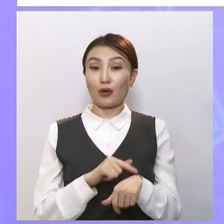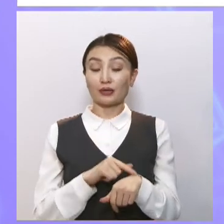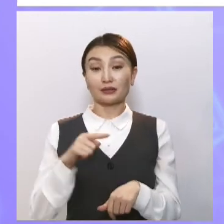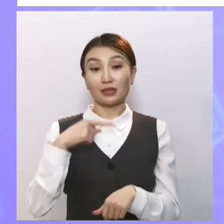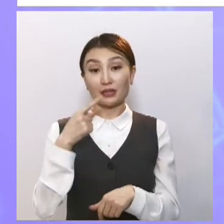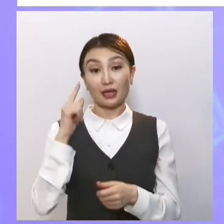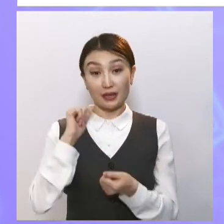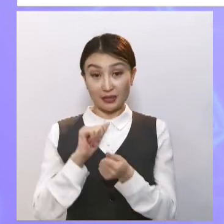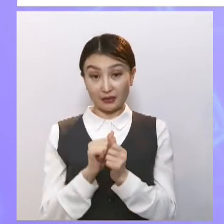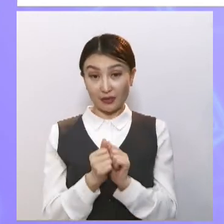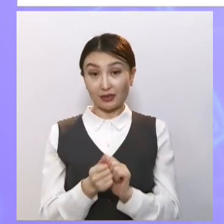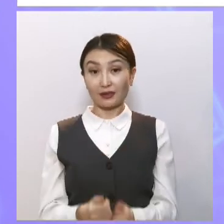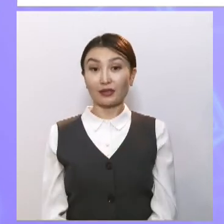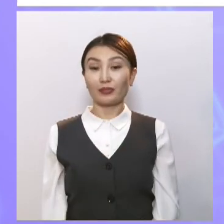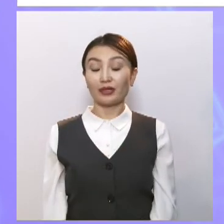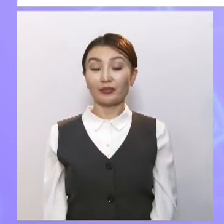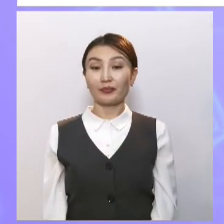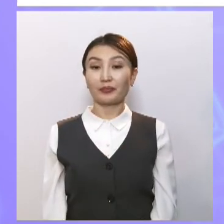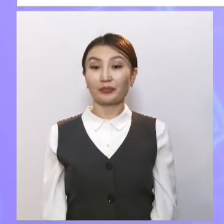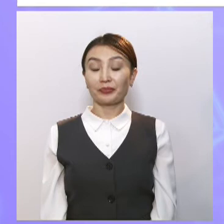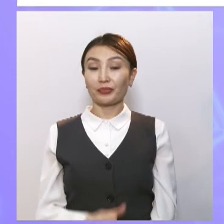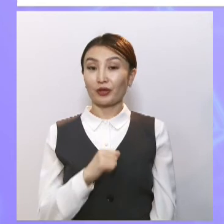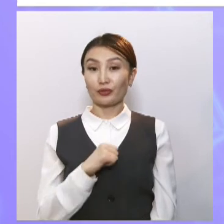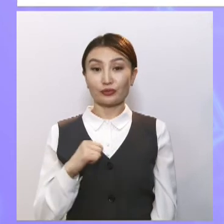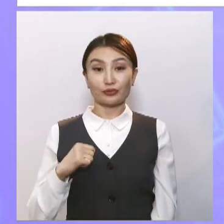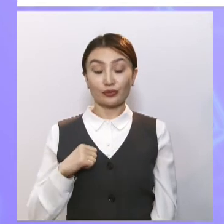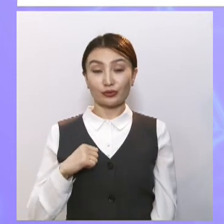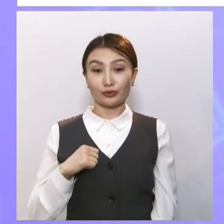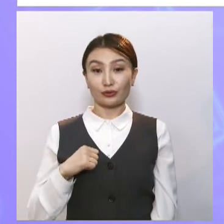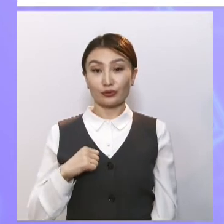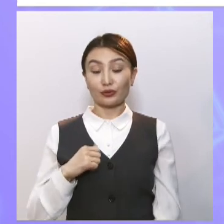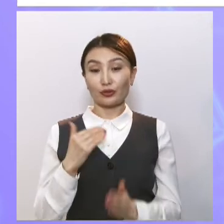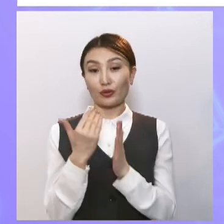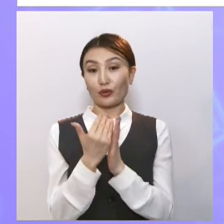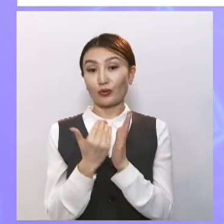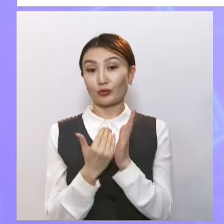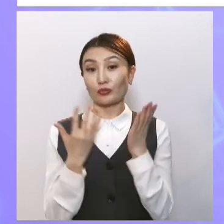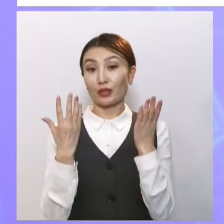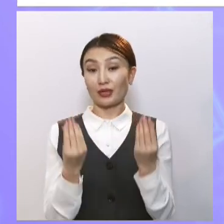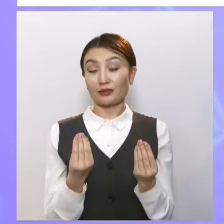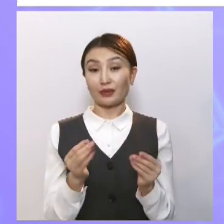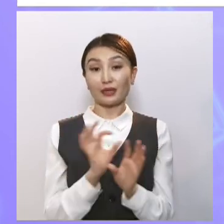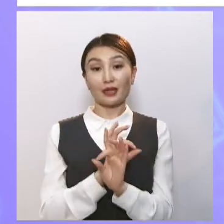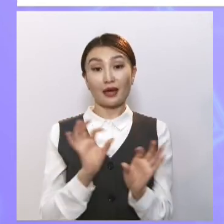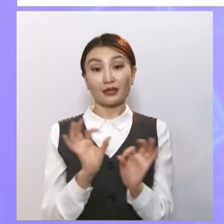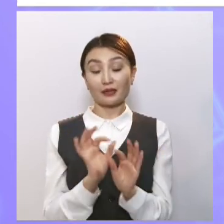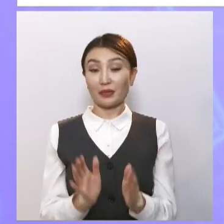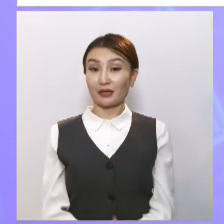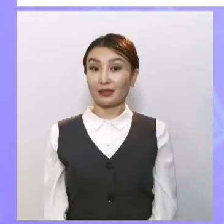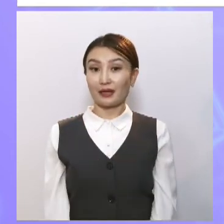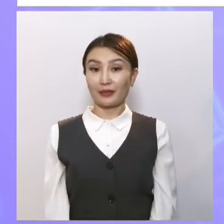естеп қалдыңар бі? Анда өзіңірдің күн тәртіпіңерді айтып бергілі.